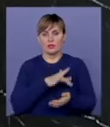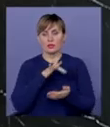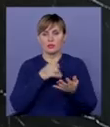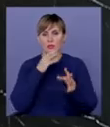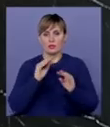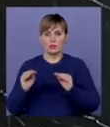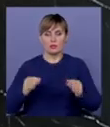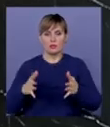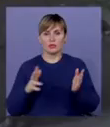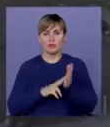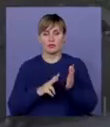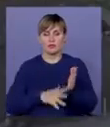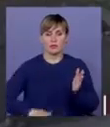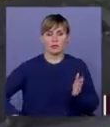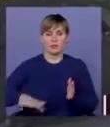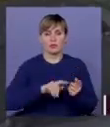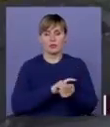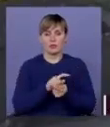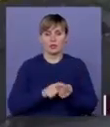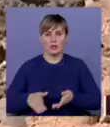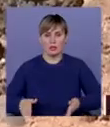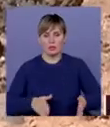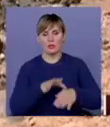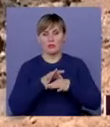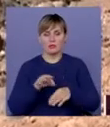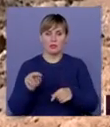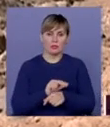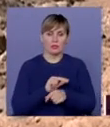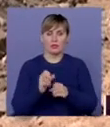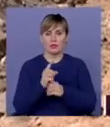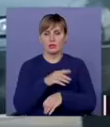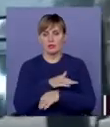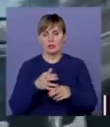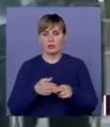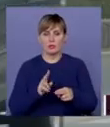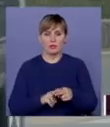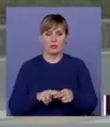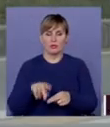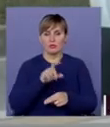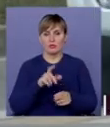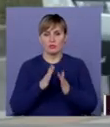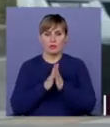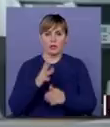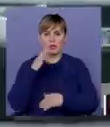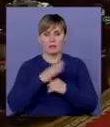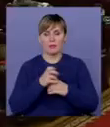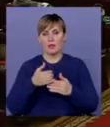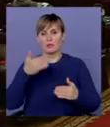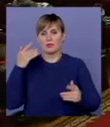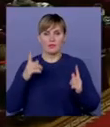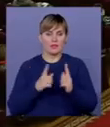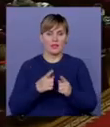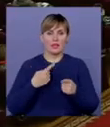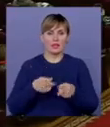благоустроили больше 80 дворов, модернизировали арыки, провели ремонт 11 улиц. Обо всем этом горожане просили Акима на предыдущей встрече. Тогда